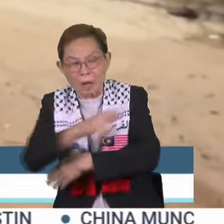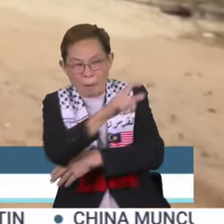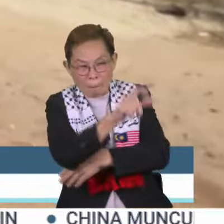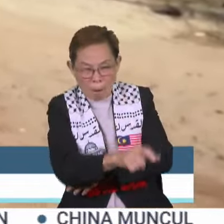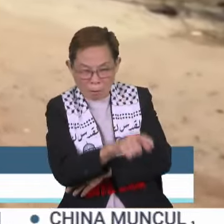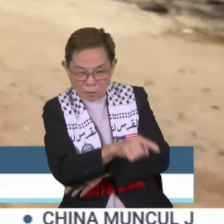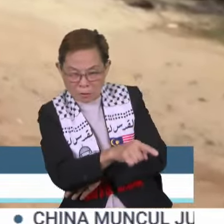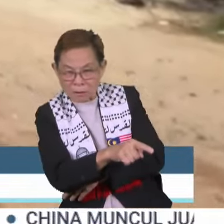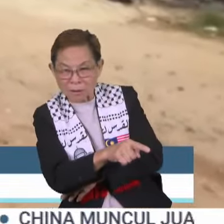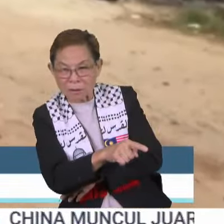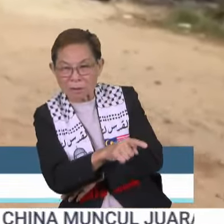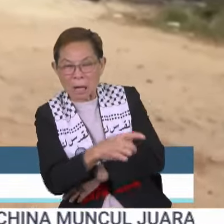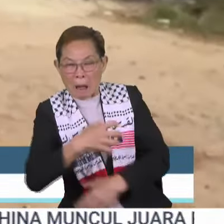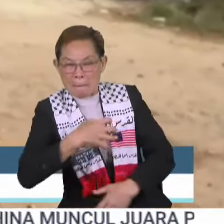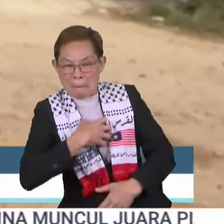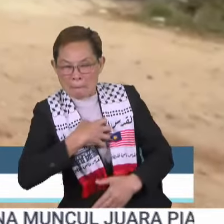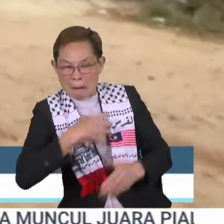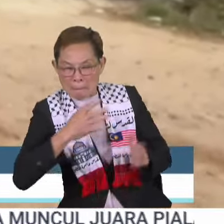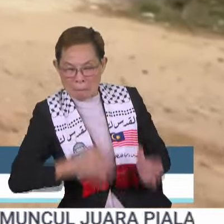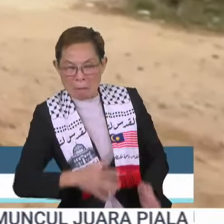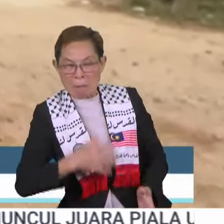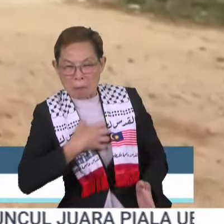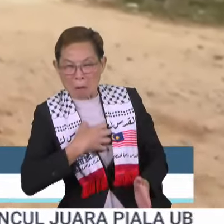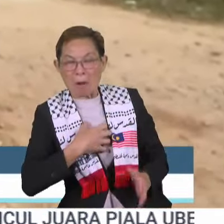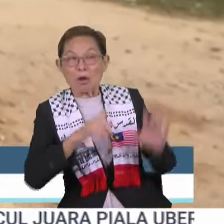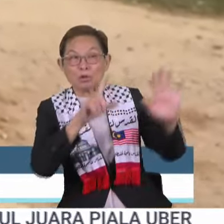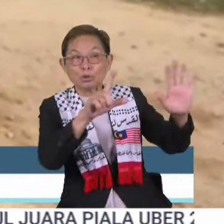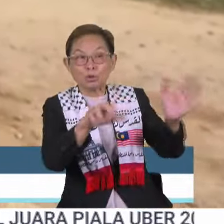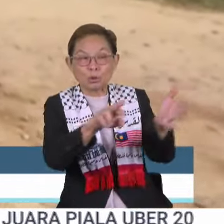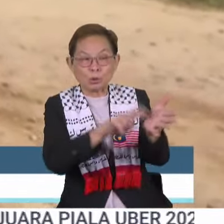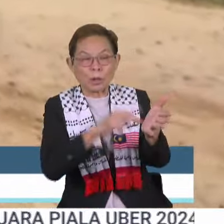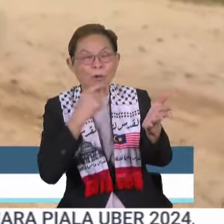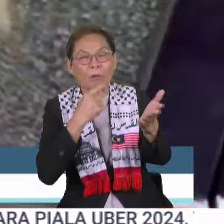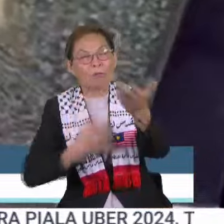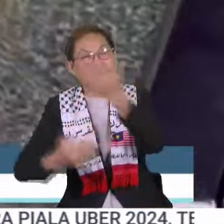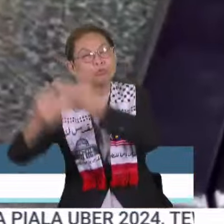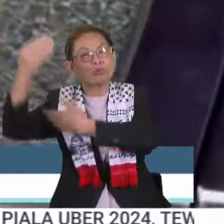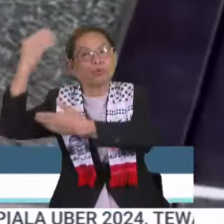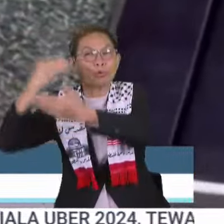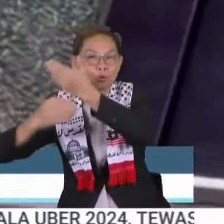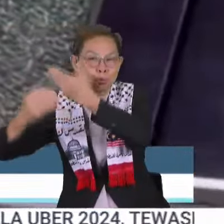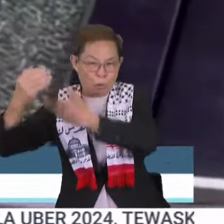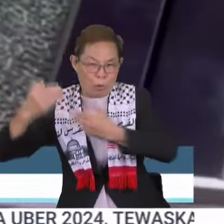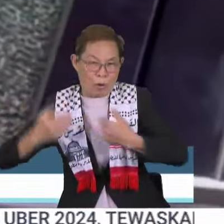Mangsa yang juga merupakan pengadu mempunyai 7 rekod lampau.